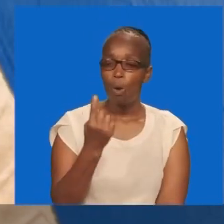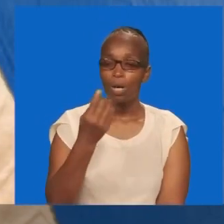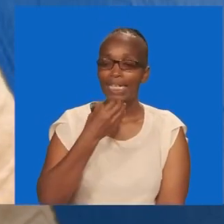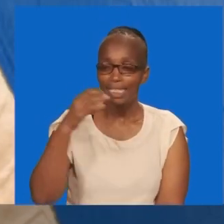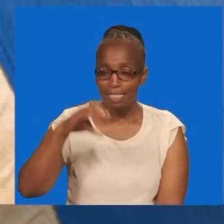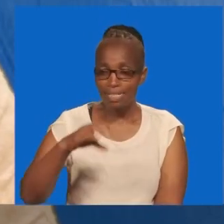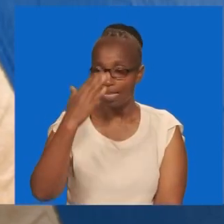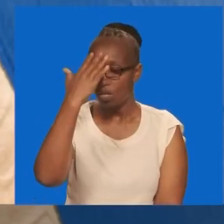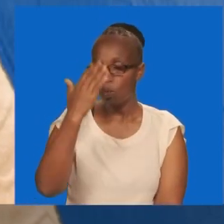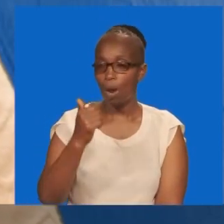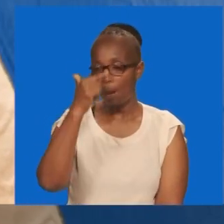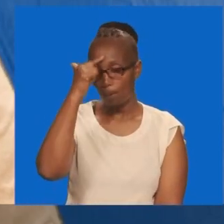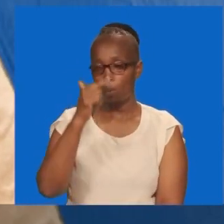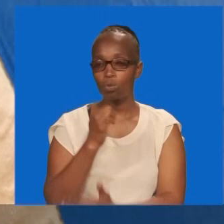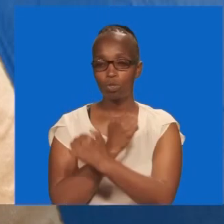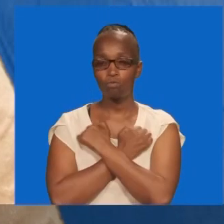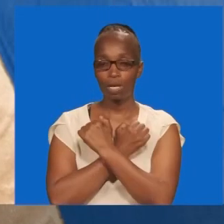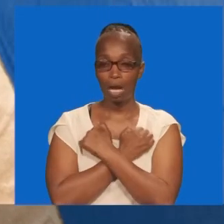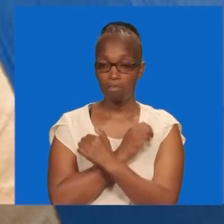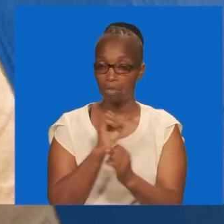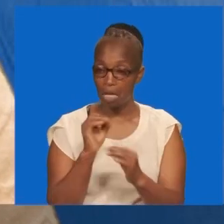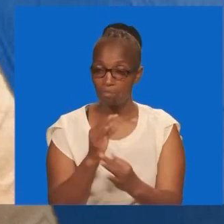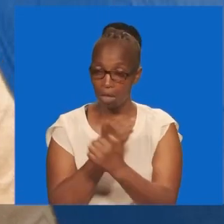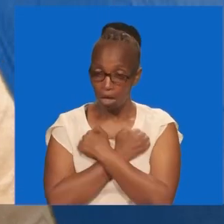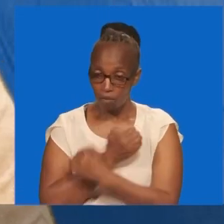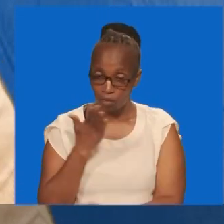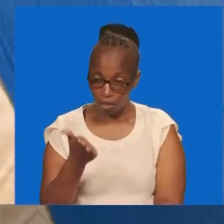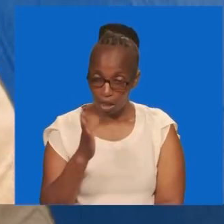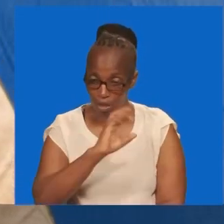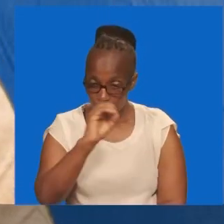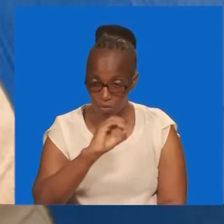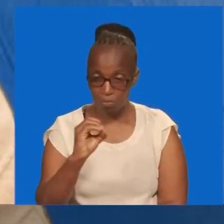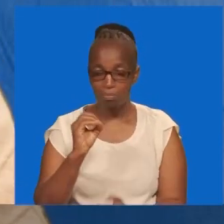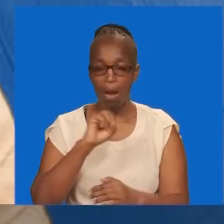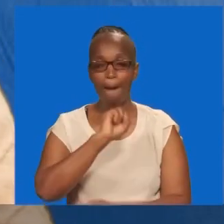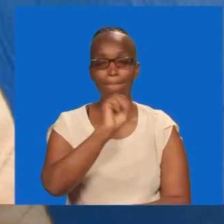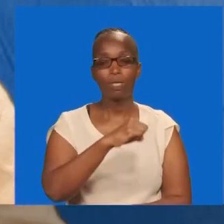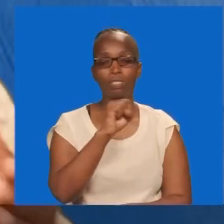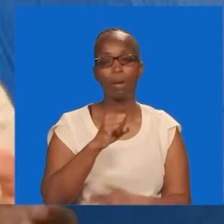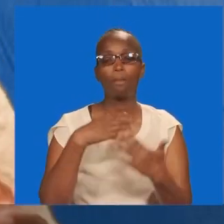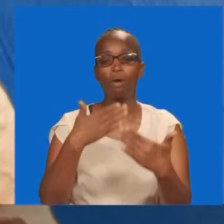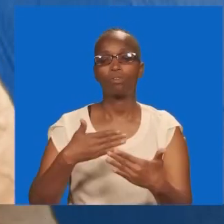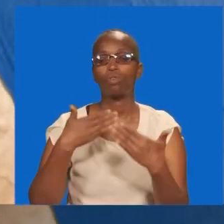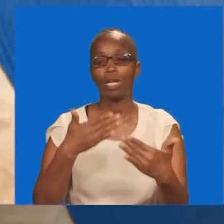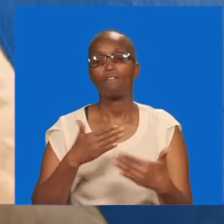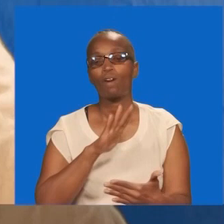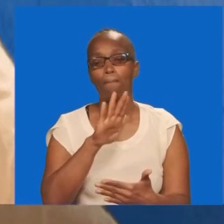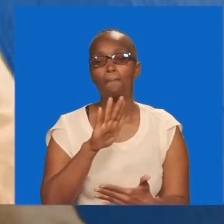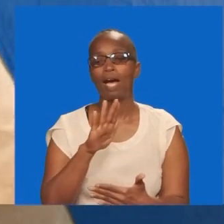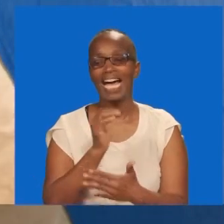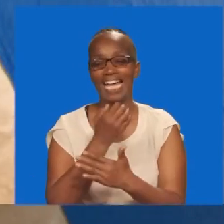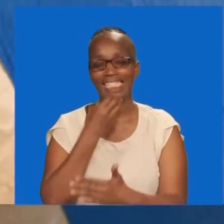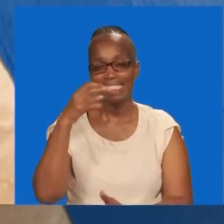wa pekee ni kwa sababu ya upendo tu. Kama ingekuwa ni upendo, angemtua ili akaweze kuja